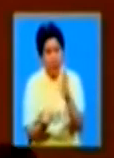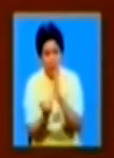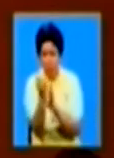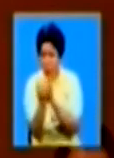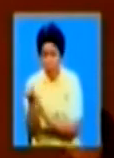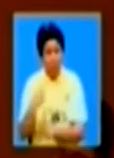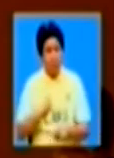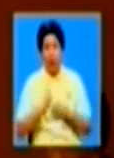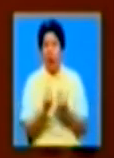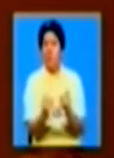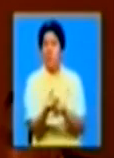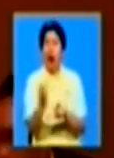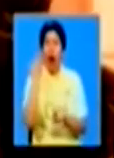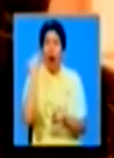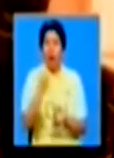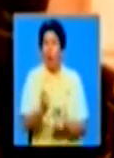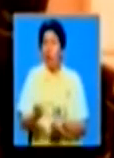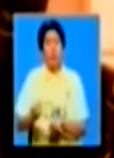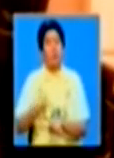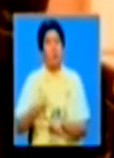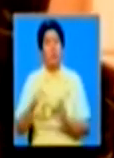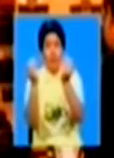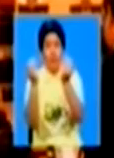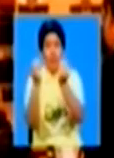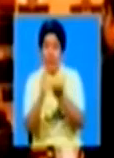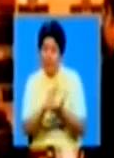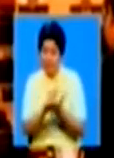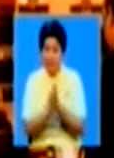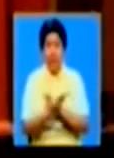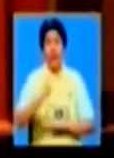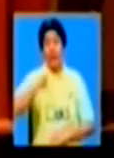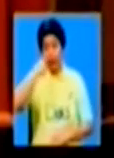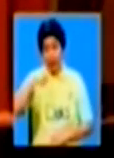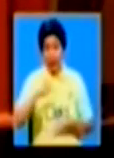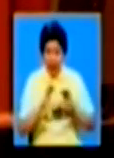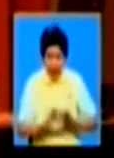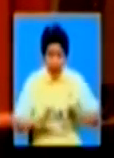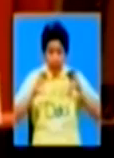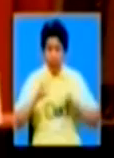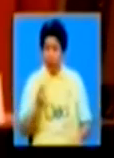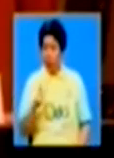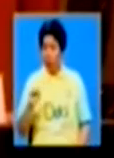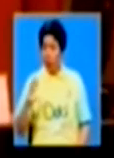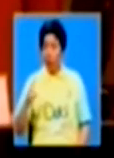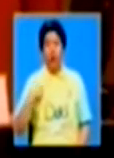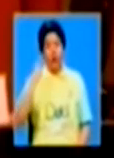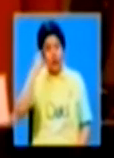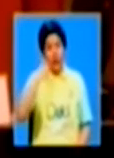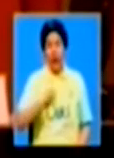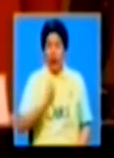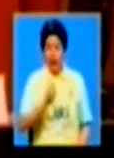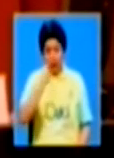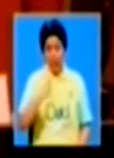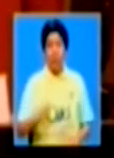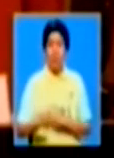ชาติเนี่ยมาก่อนเป็นอย่างแรกเลยนะครับขณะที่สถานการณ์ด้านความมั่นคงและการจัดระเบียบก็จำเป็นต้องดำเนินการเพื่อรักษาความมีเสถียรภ